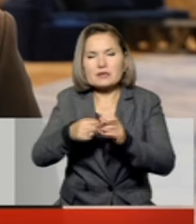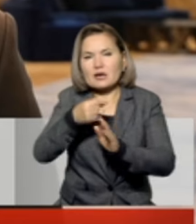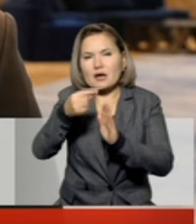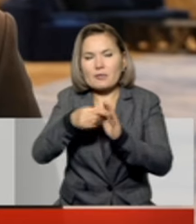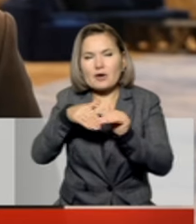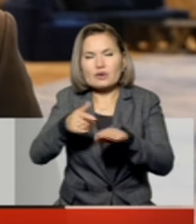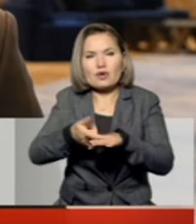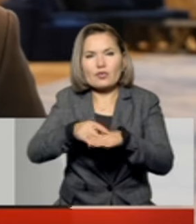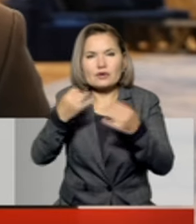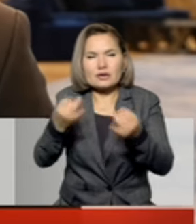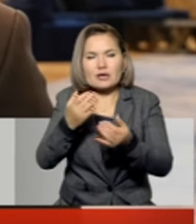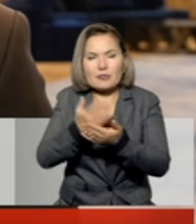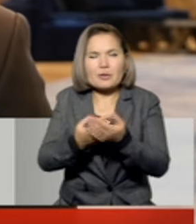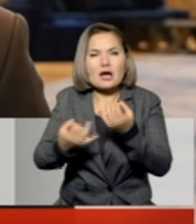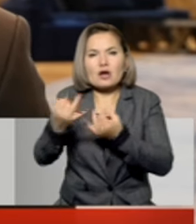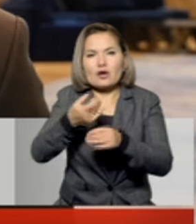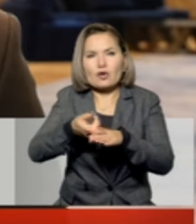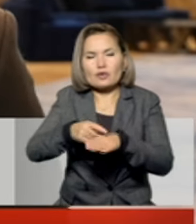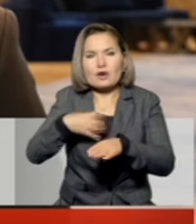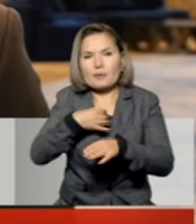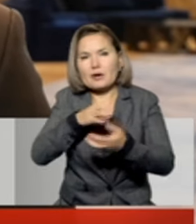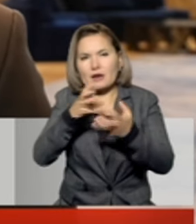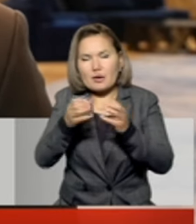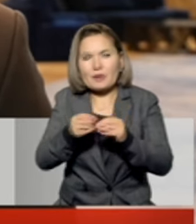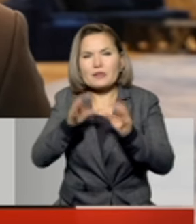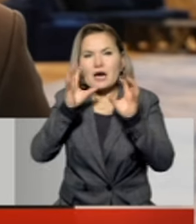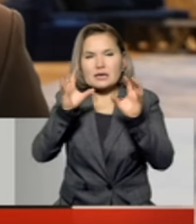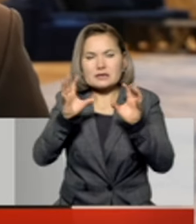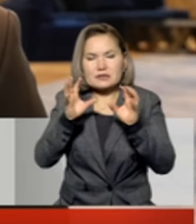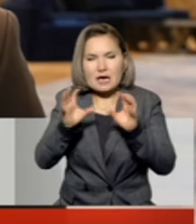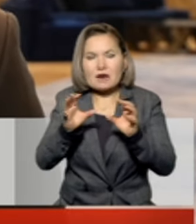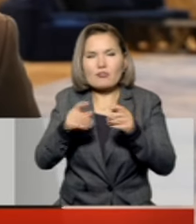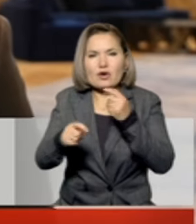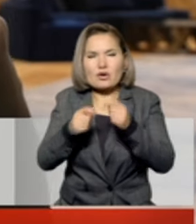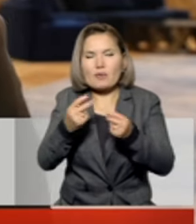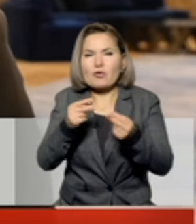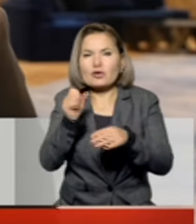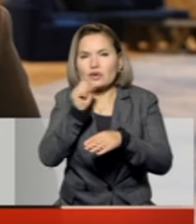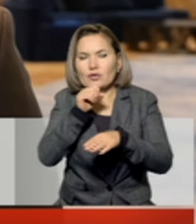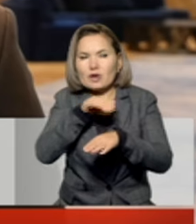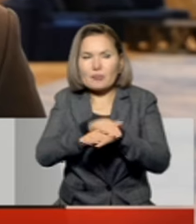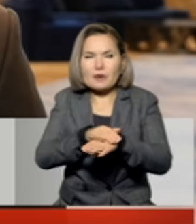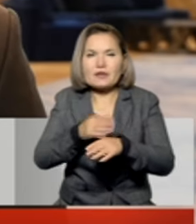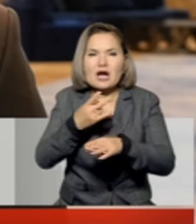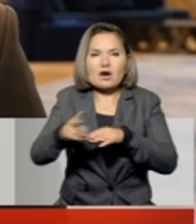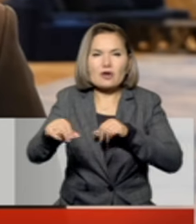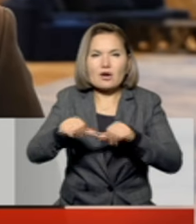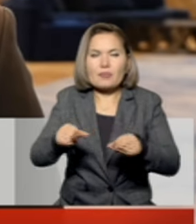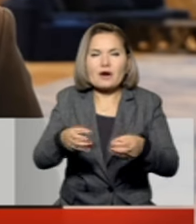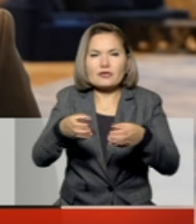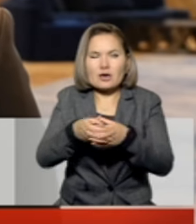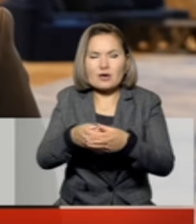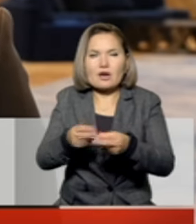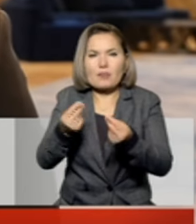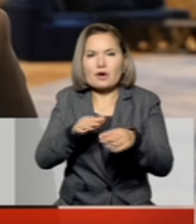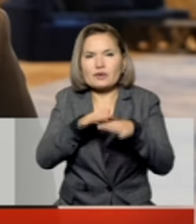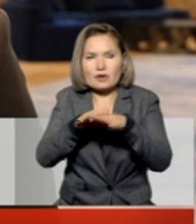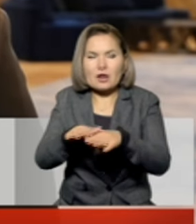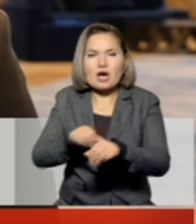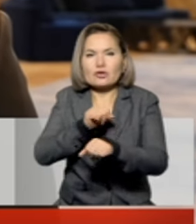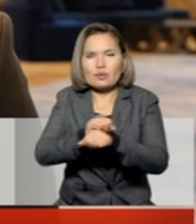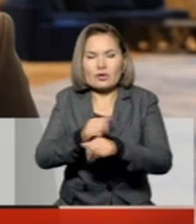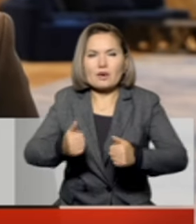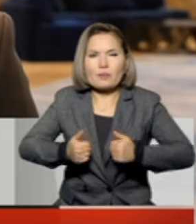қарайтыны бізге қызық. Талдаудың өзі өте маңызды. Біз осы арқылы заңсыз жолмен алынған кірістерді жылыстату және терроризмді қаржыландыру бойынша кейбір